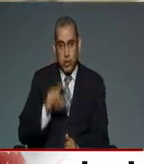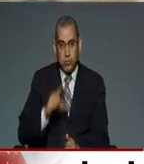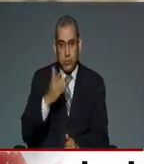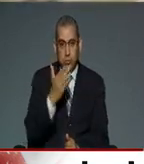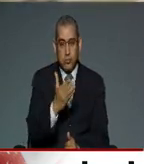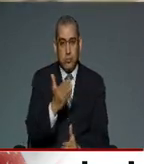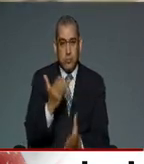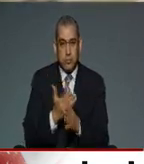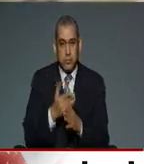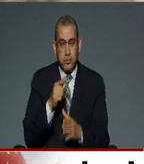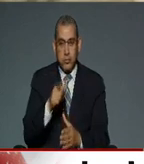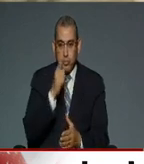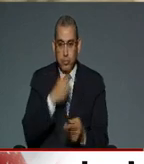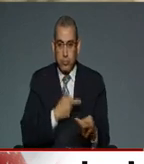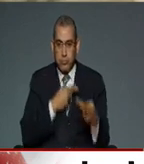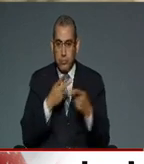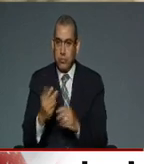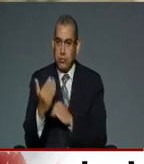على حسن